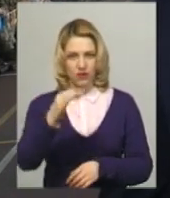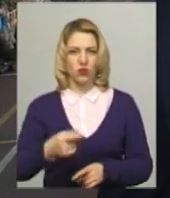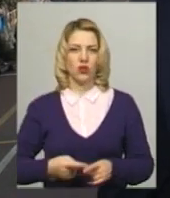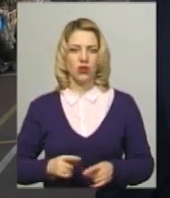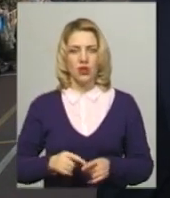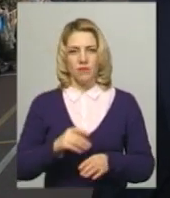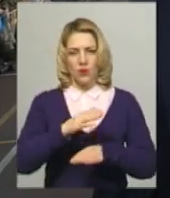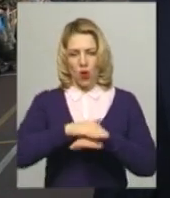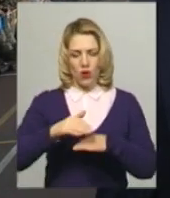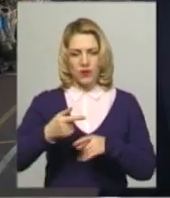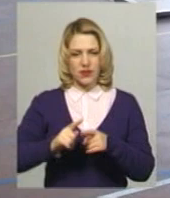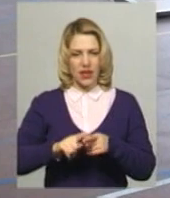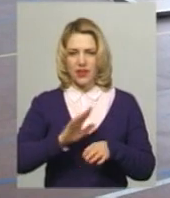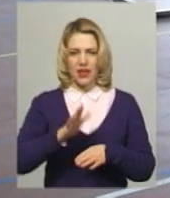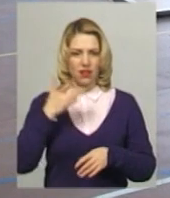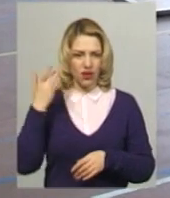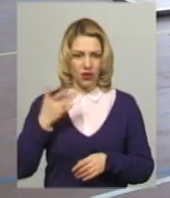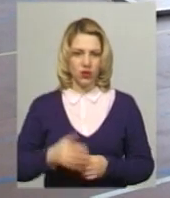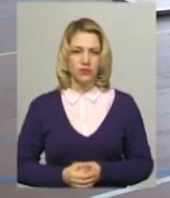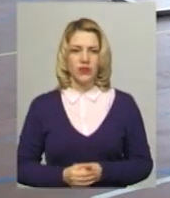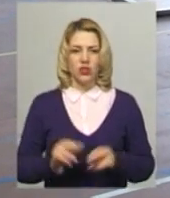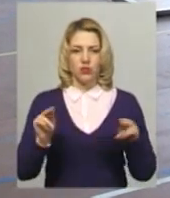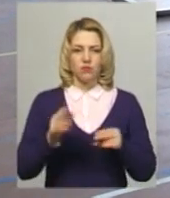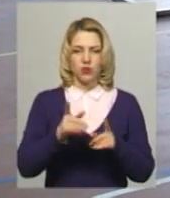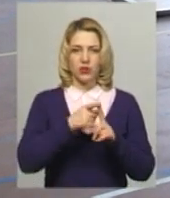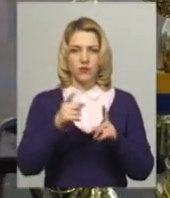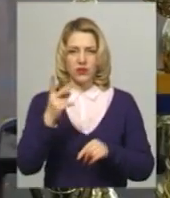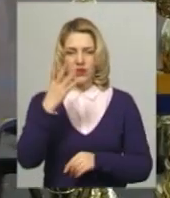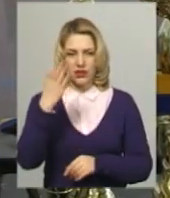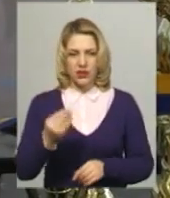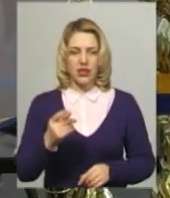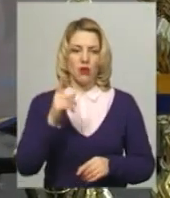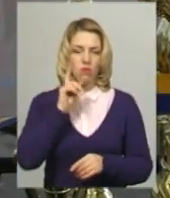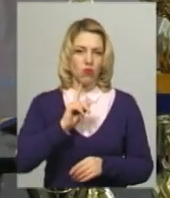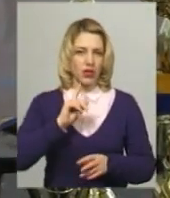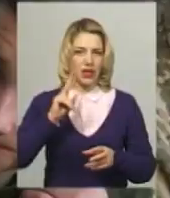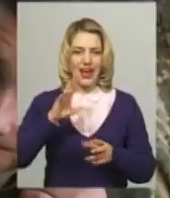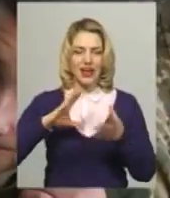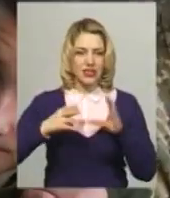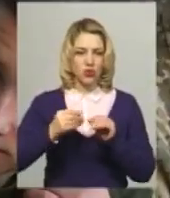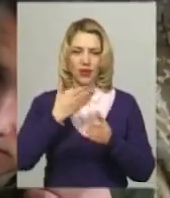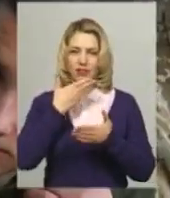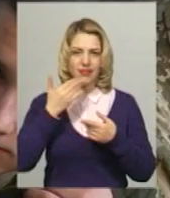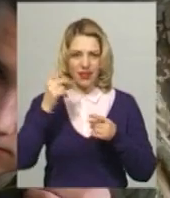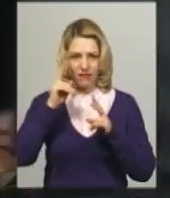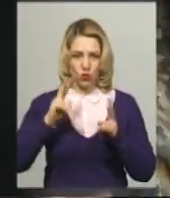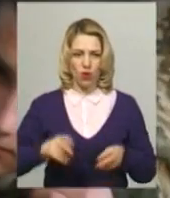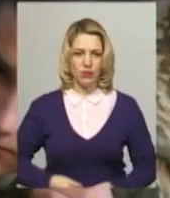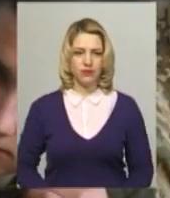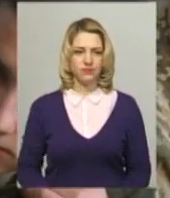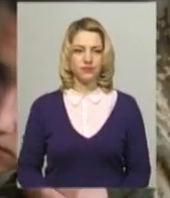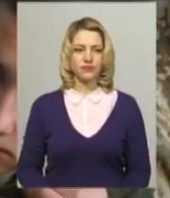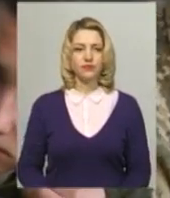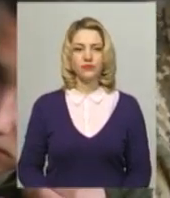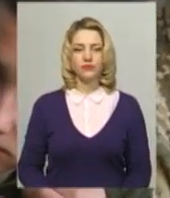випрямленими колінами – це нелегко. Чемпіонат триватиме 2 дні, результати поки невідомі. Вікторія Зелінська, Олександр Горішевський, новини